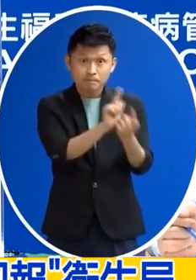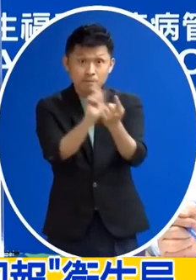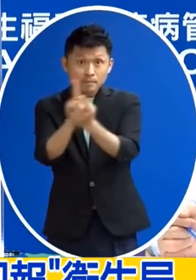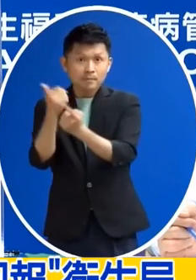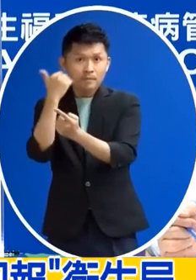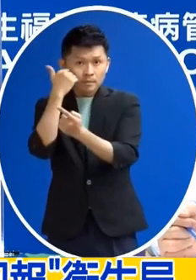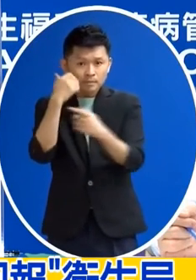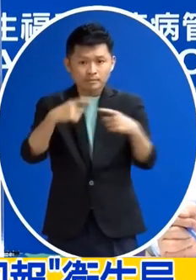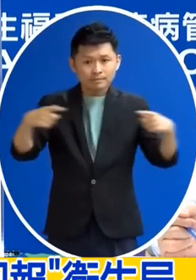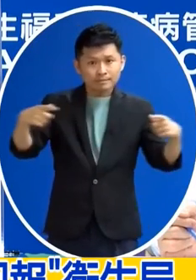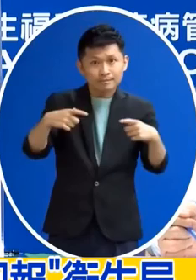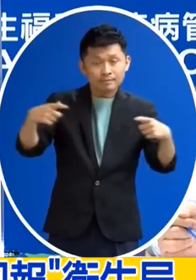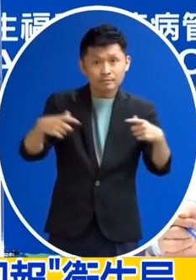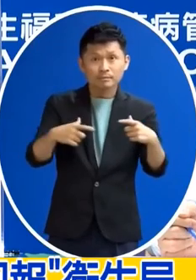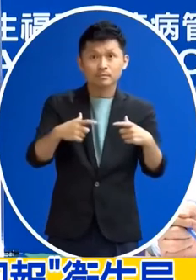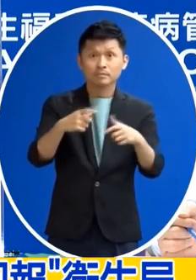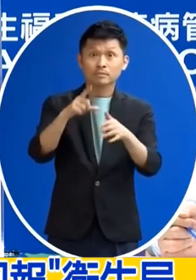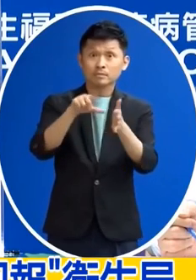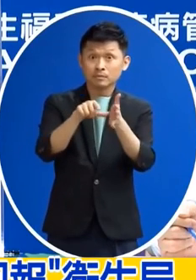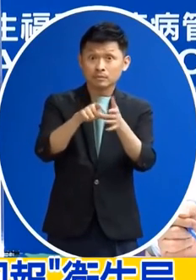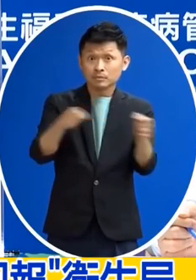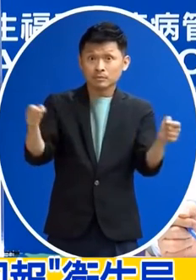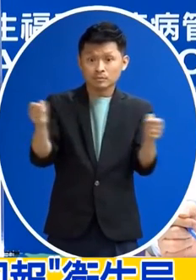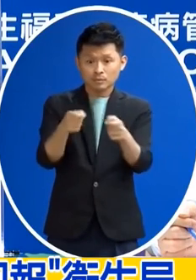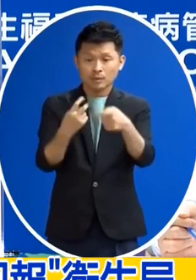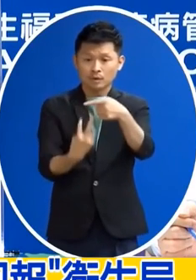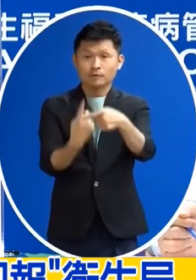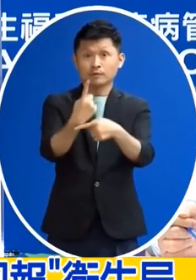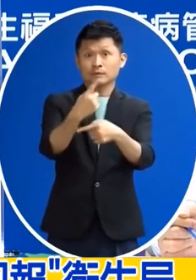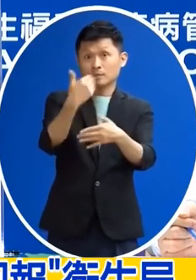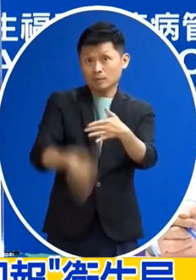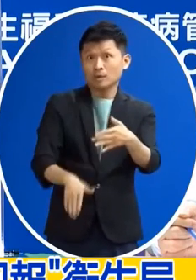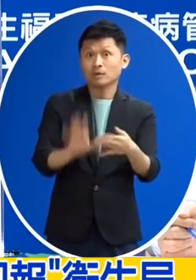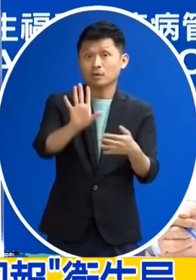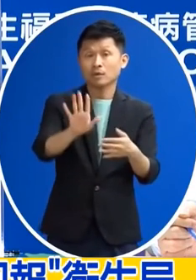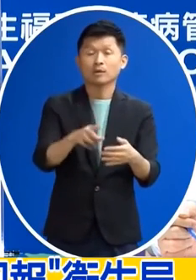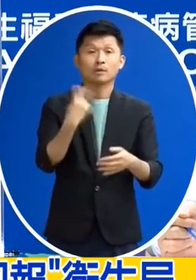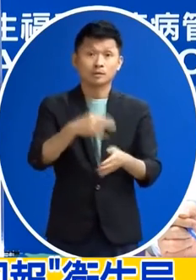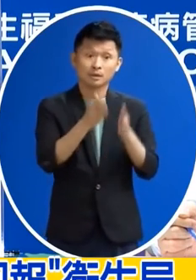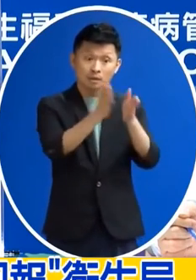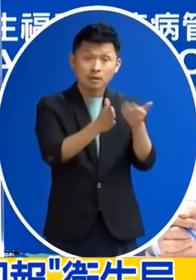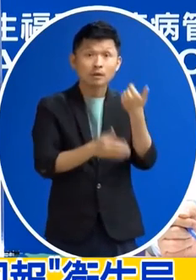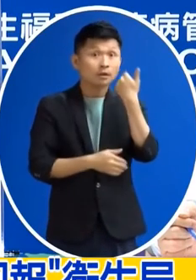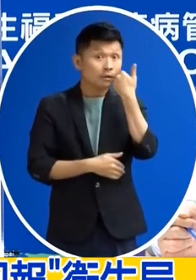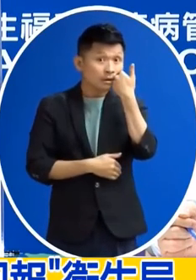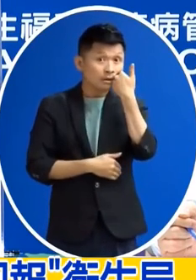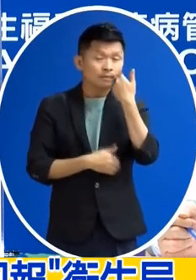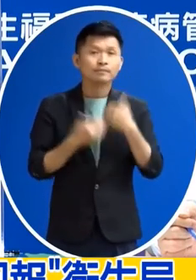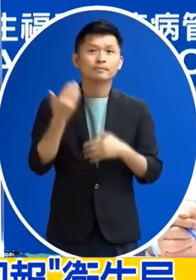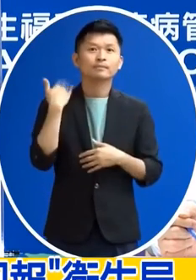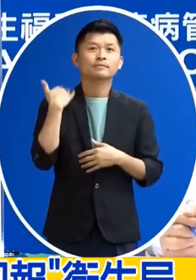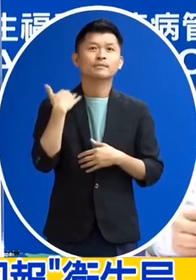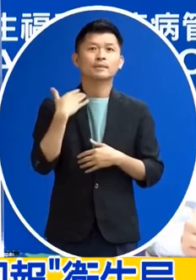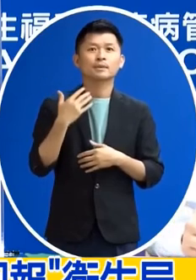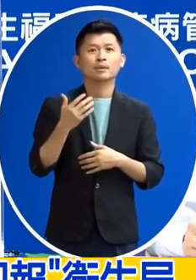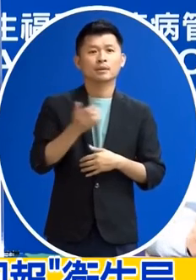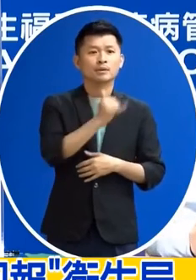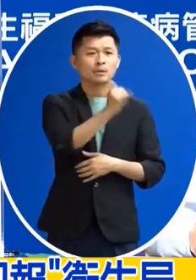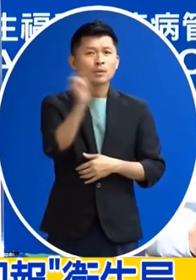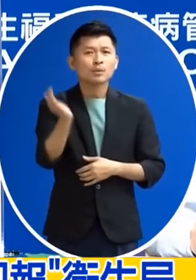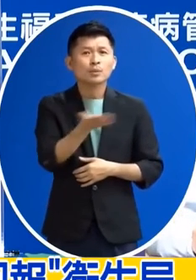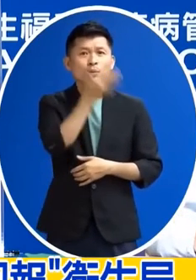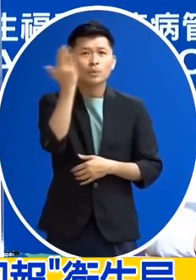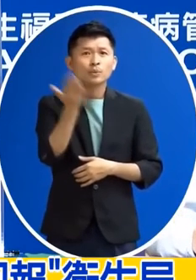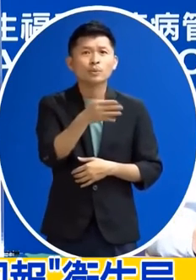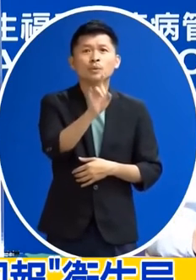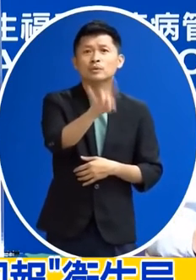范围哈时间就少了一半。好，然后第二个对于对象。以前要包括旅游史，